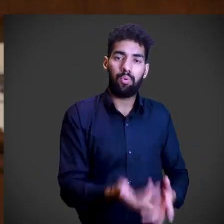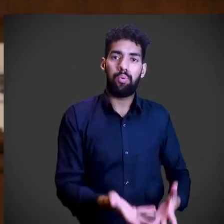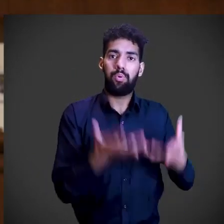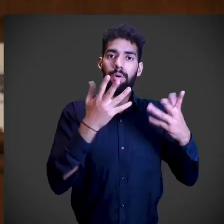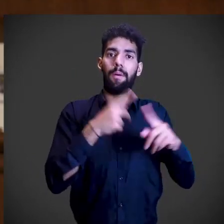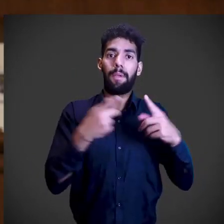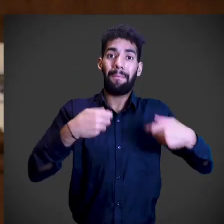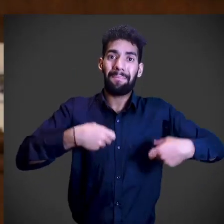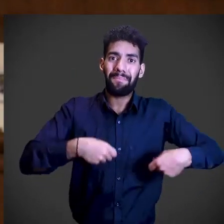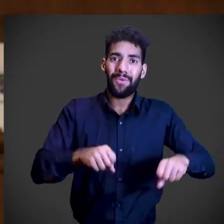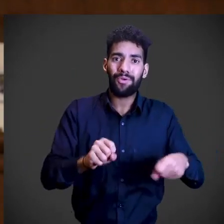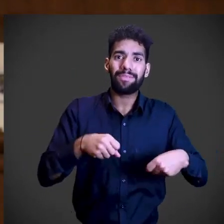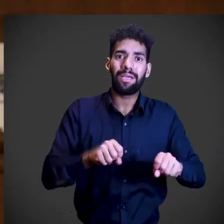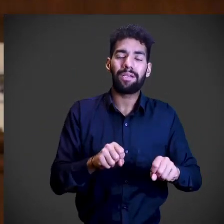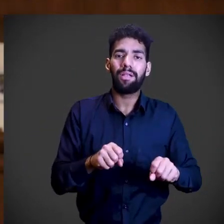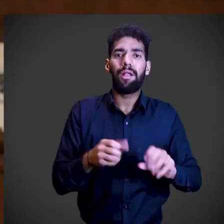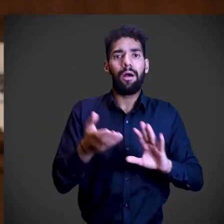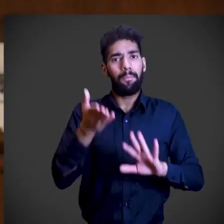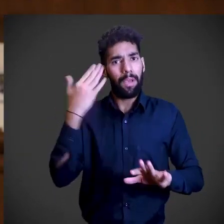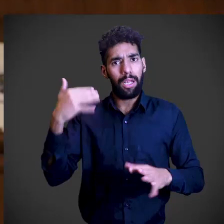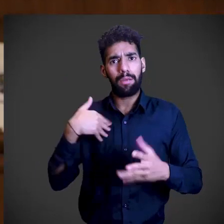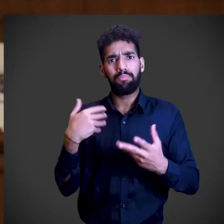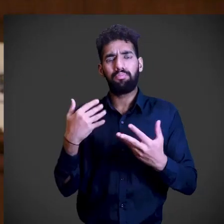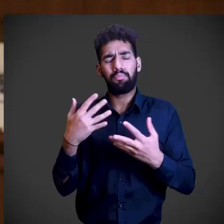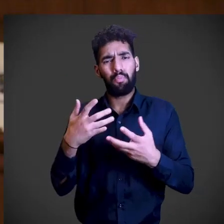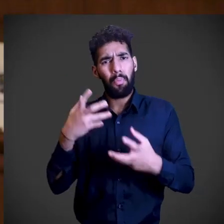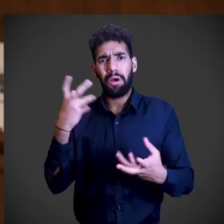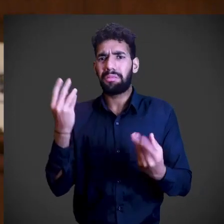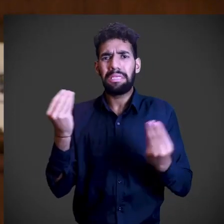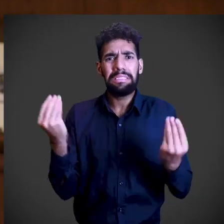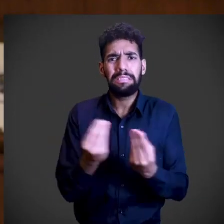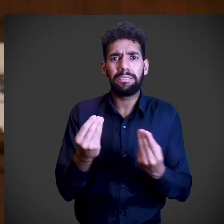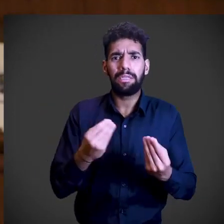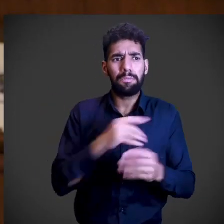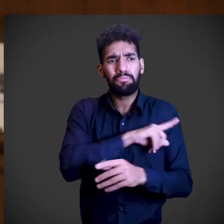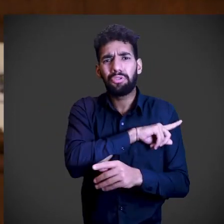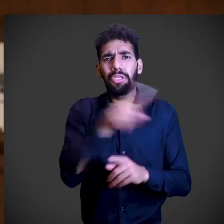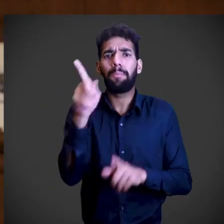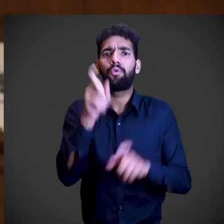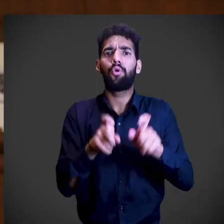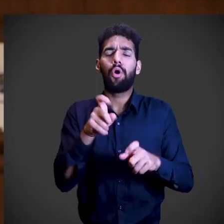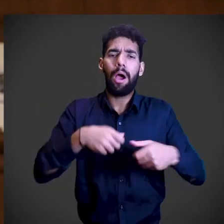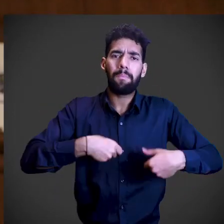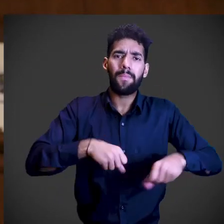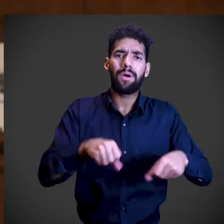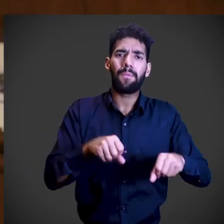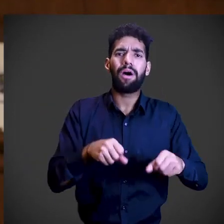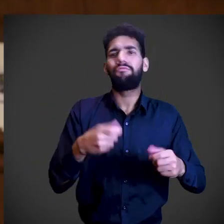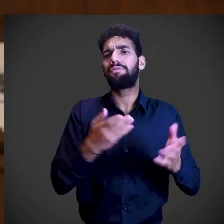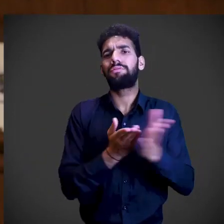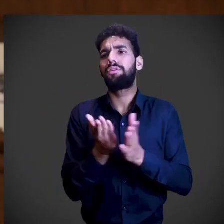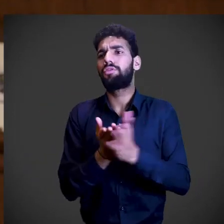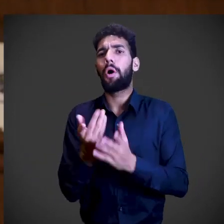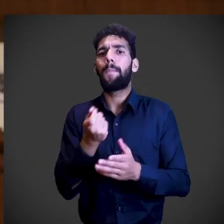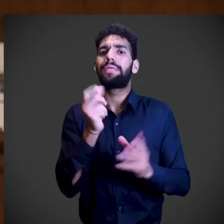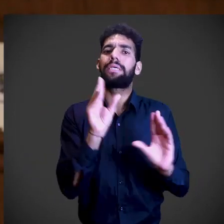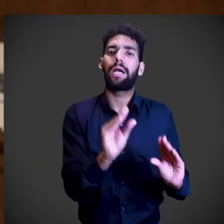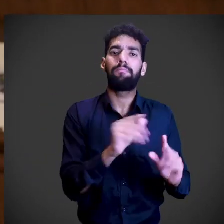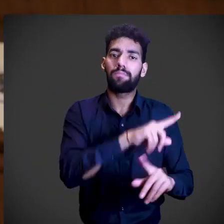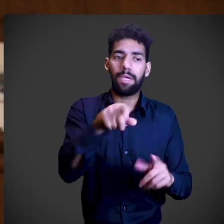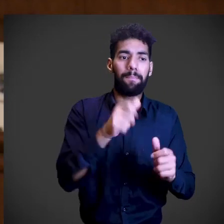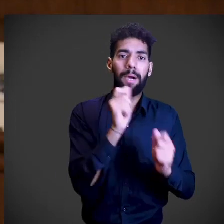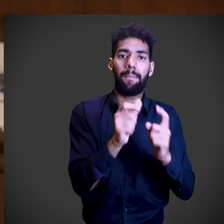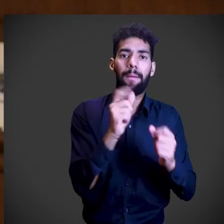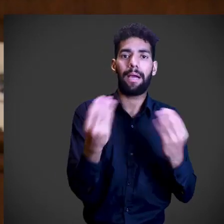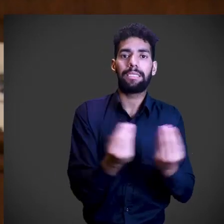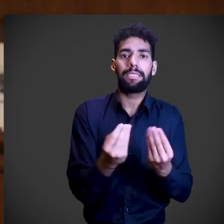फ्री छोड़ दिया कि जो भी बनाए। अब हर बंदे के पास मोटरसाइकिल है बिकॉज उनकी कीमत है। तो जितनी ज़्यादा किसी